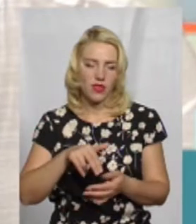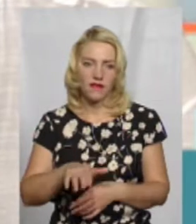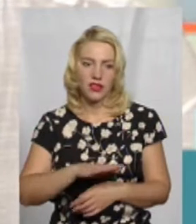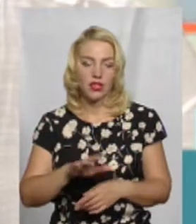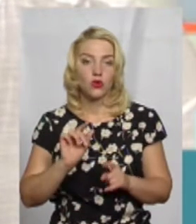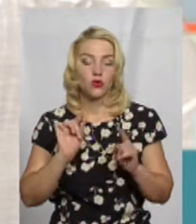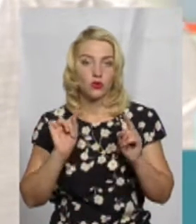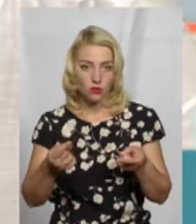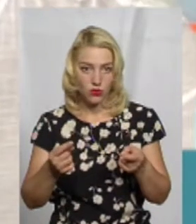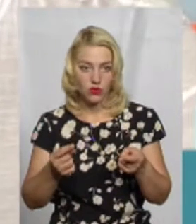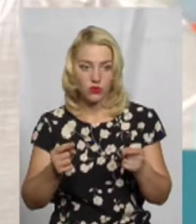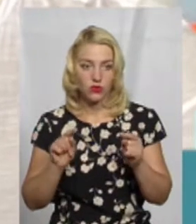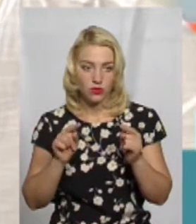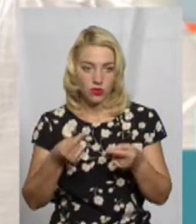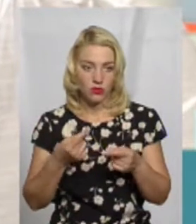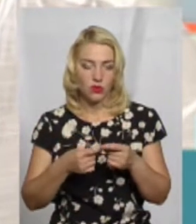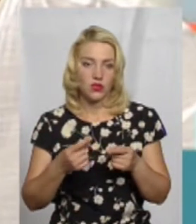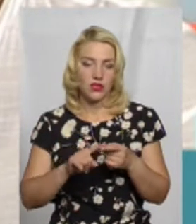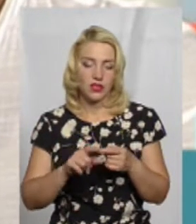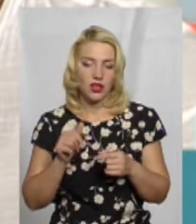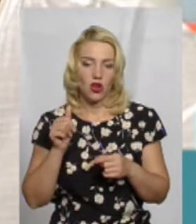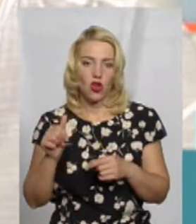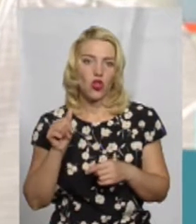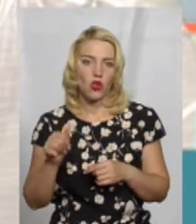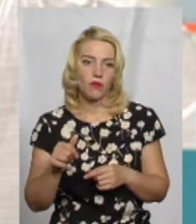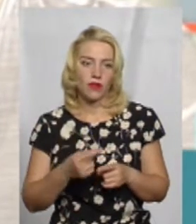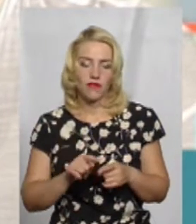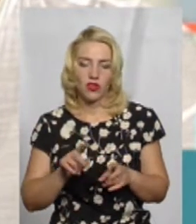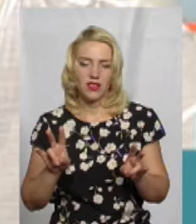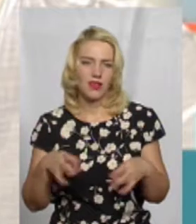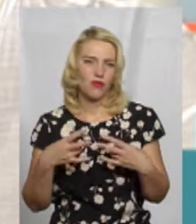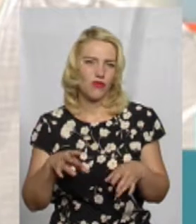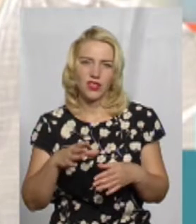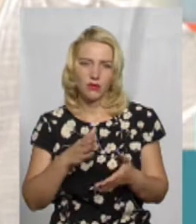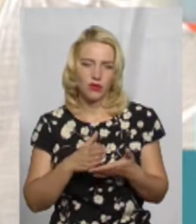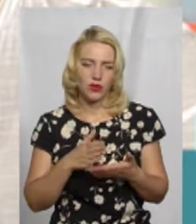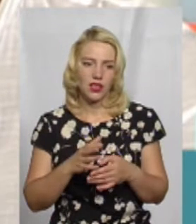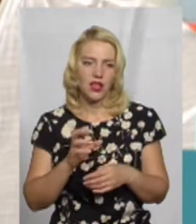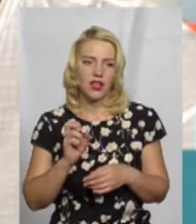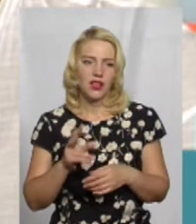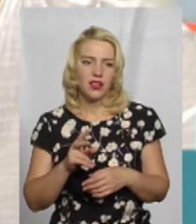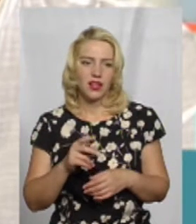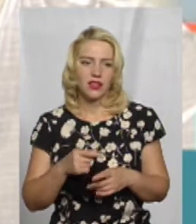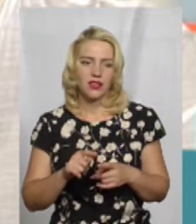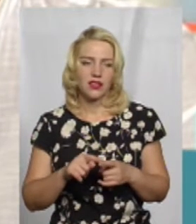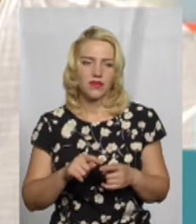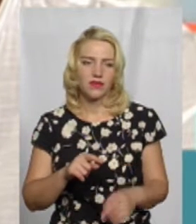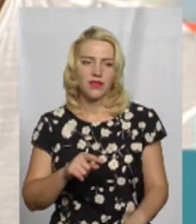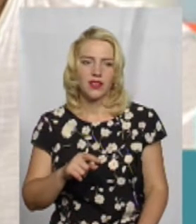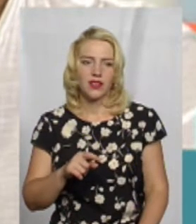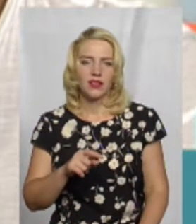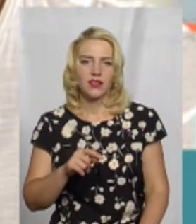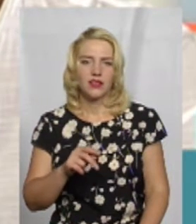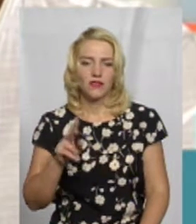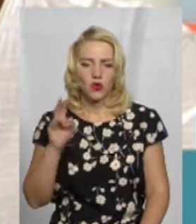І тому ці кнопки, вони не повинні бути, як і чаші Генуя в